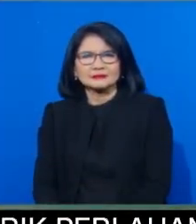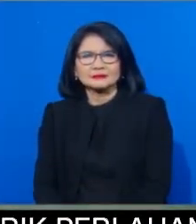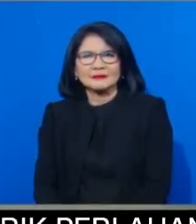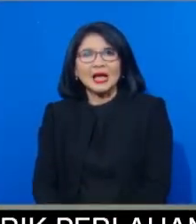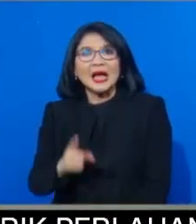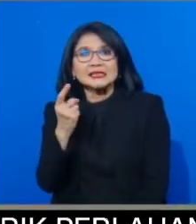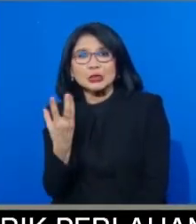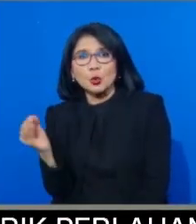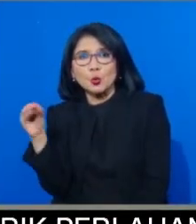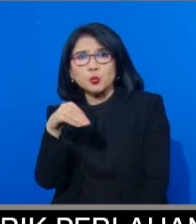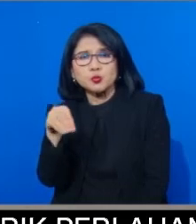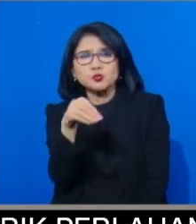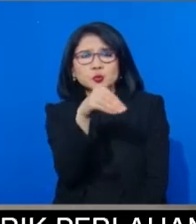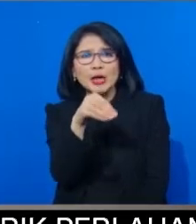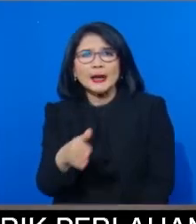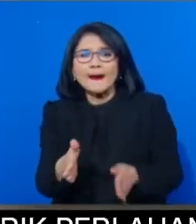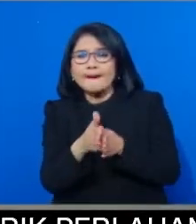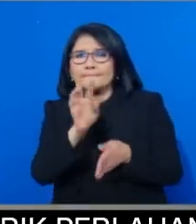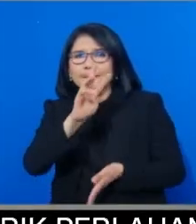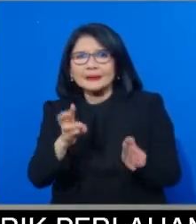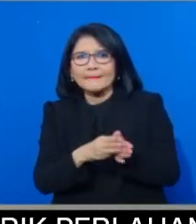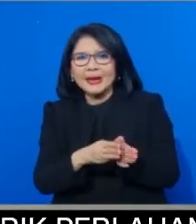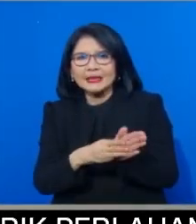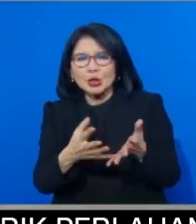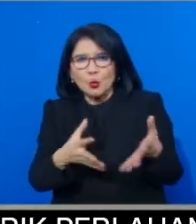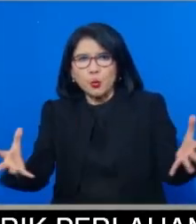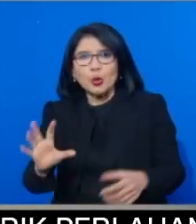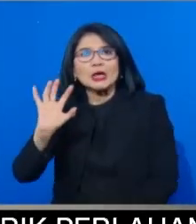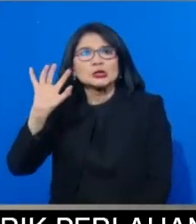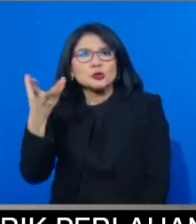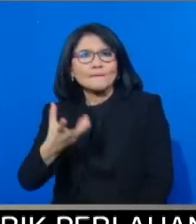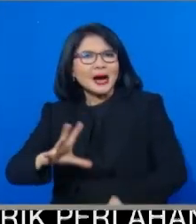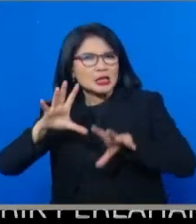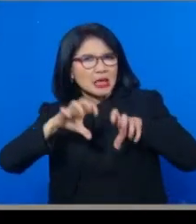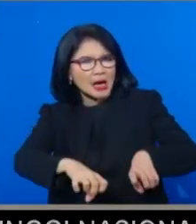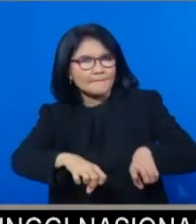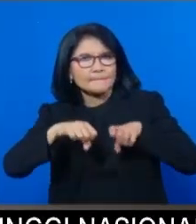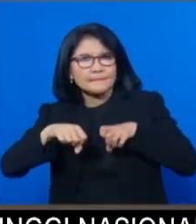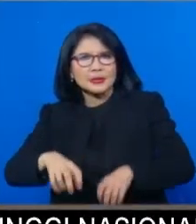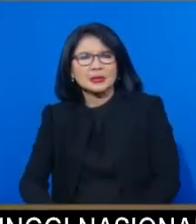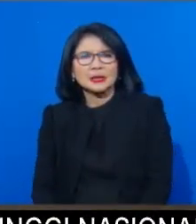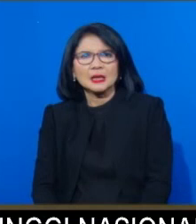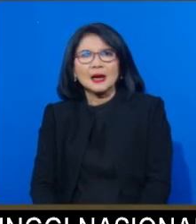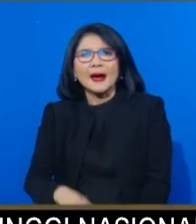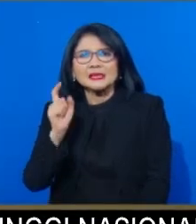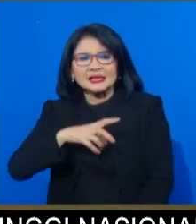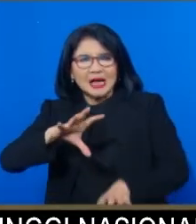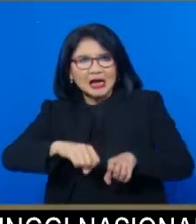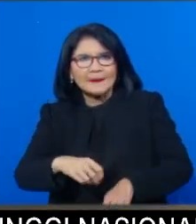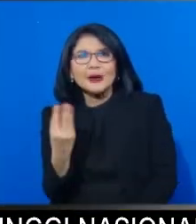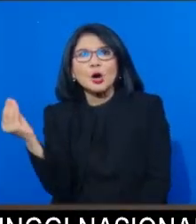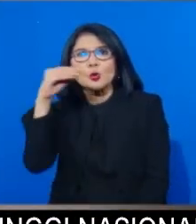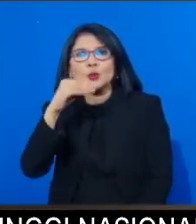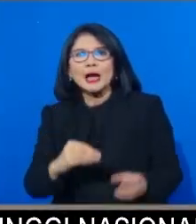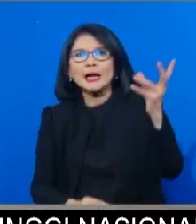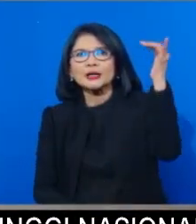Seekor ular sancak kembang sepanjang 4 meter ditangkap warga di Jombang, Jawa Timur, Rabu pagi. Saat ditangkap, ular berada di atas pohon